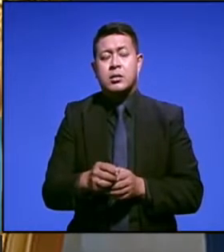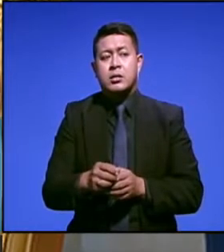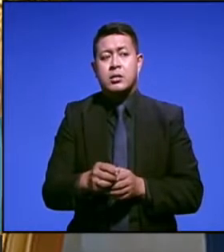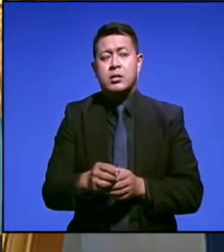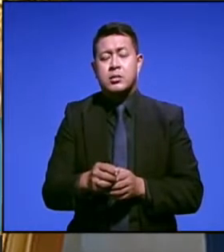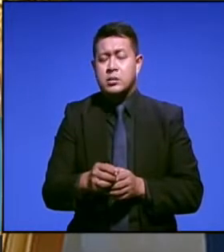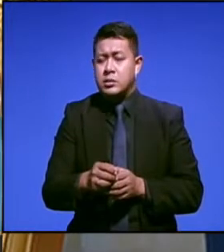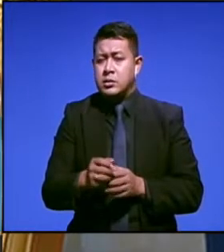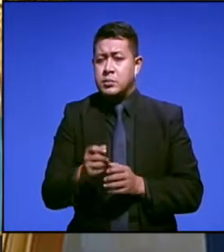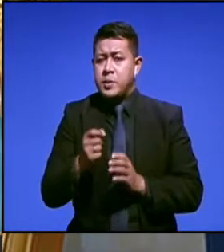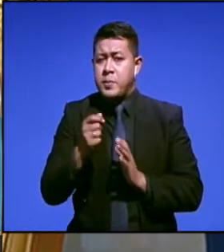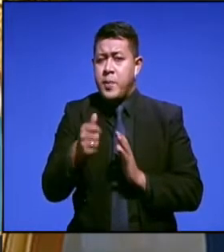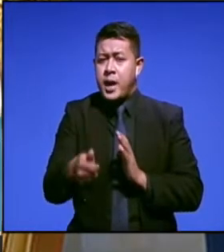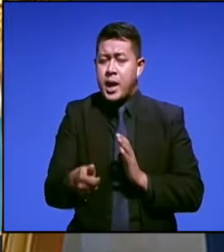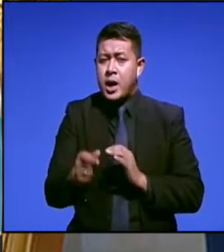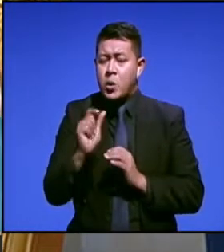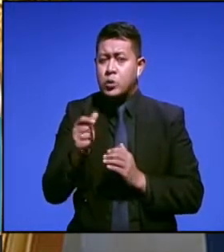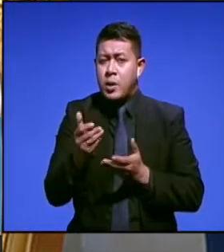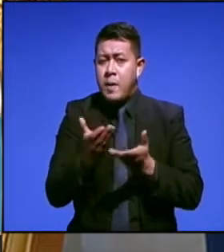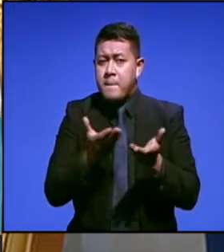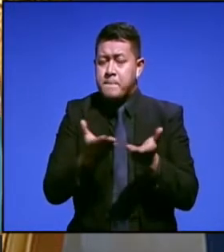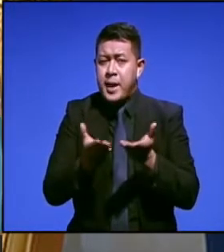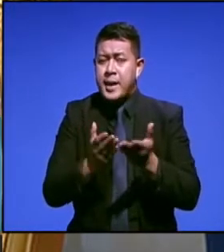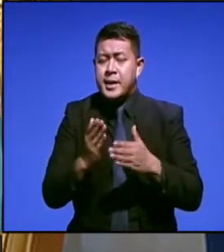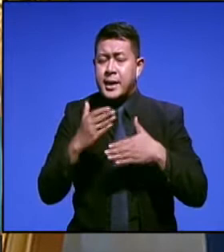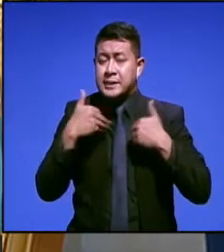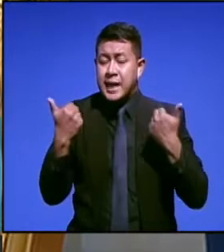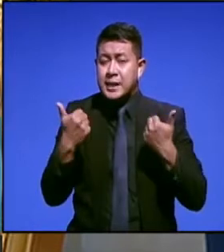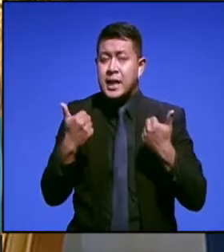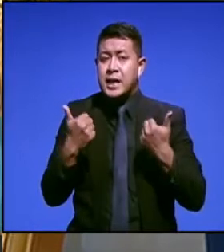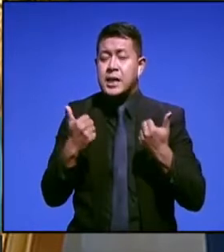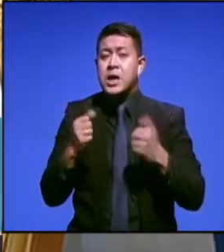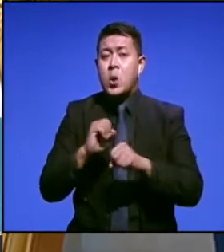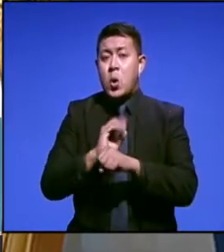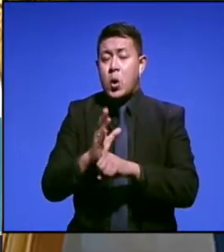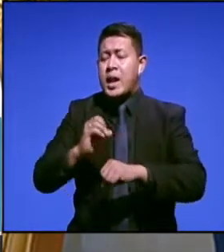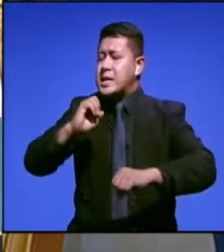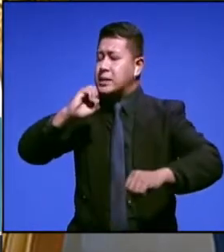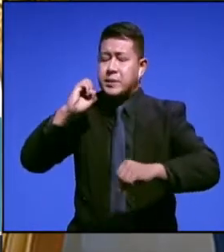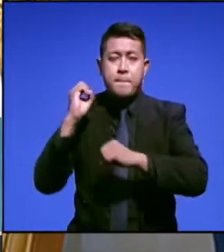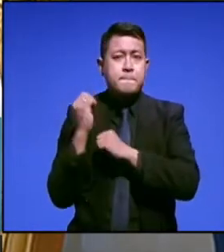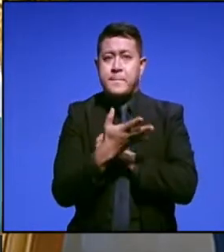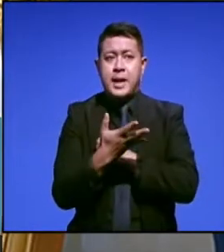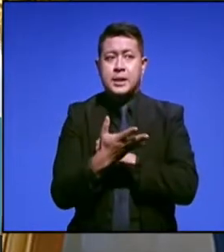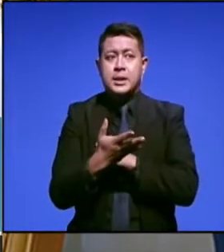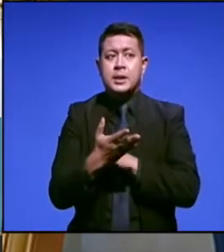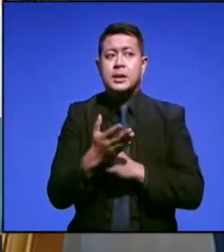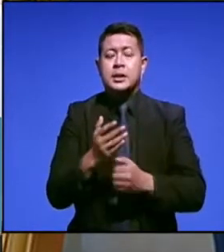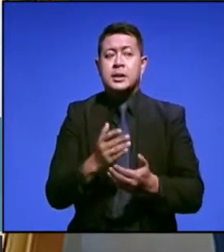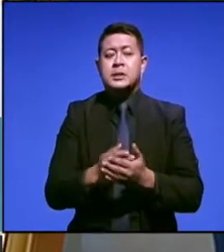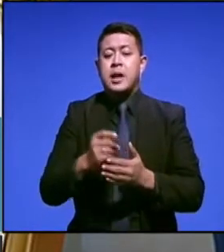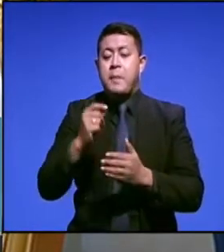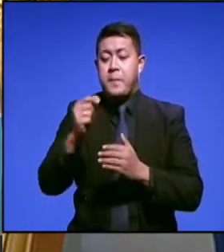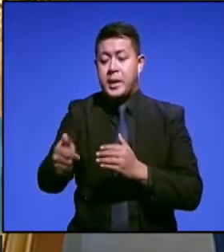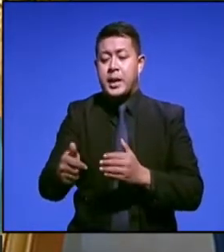disbursement untuk pelayanan kesehatan yang berkaitan dengan COVID ini dipercepat. Pastinya begitu meninggal